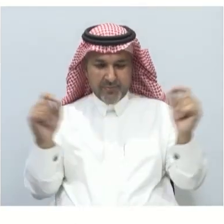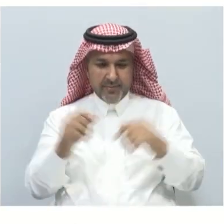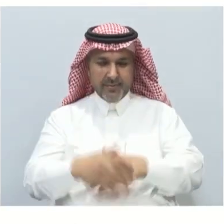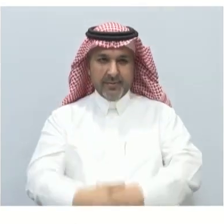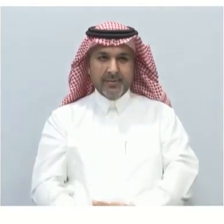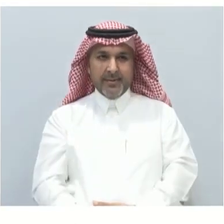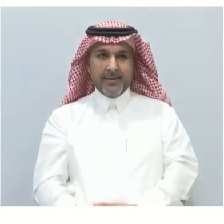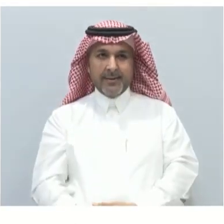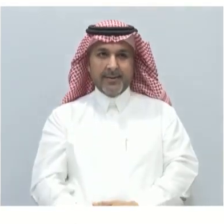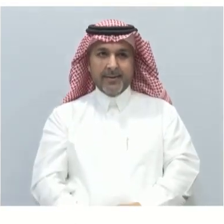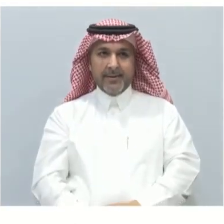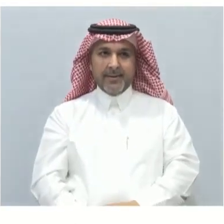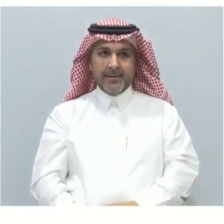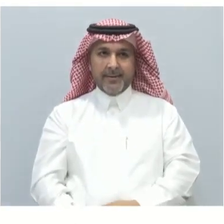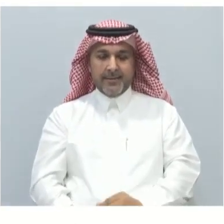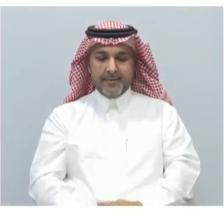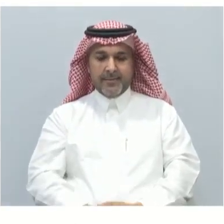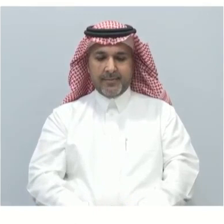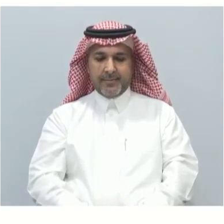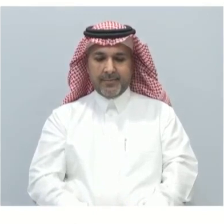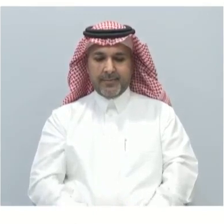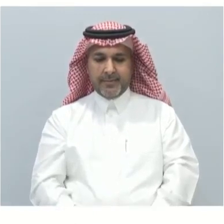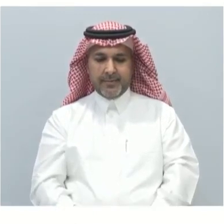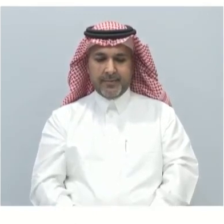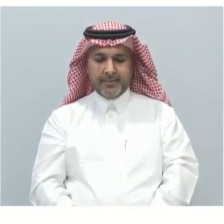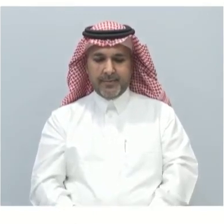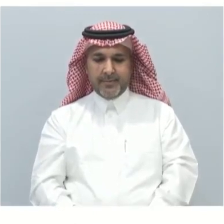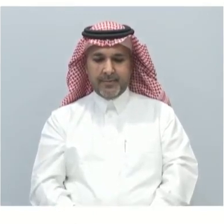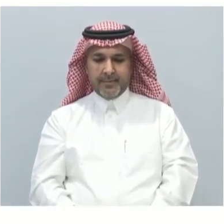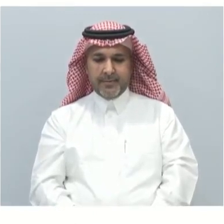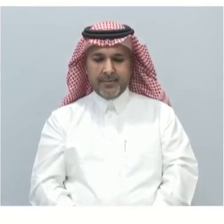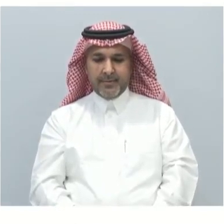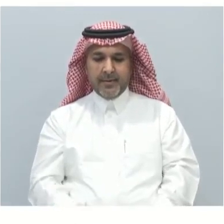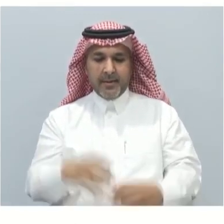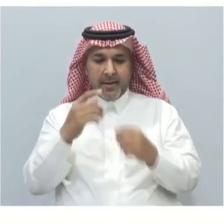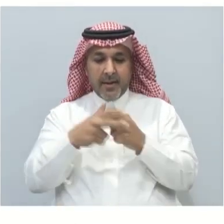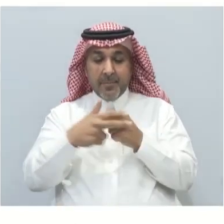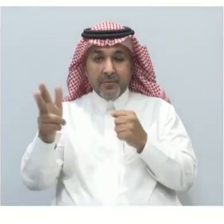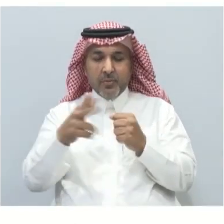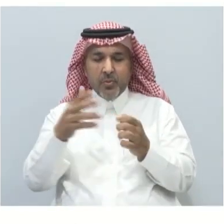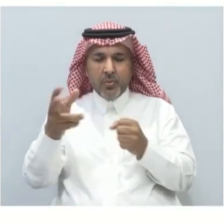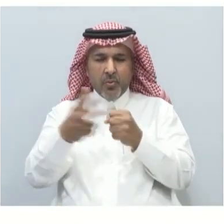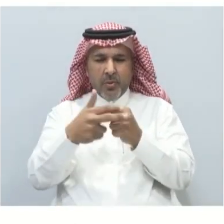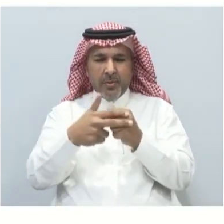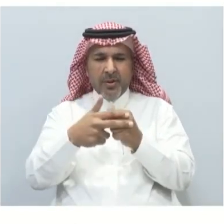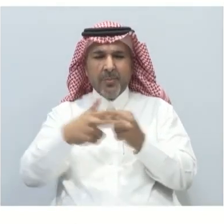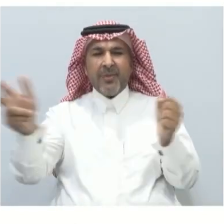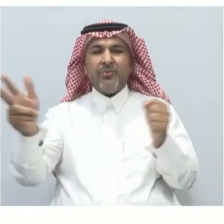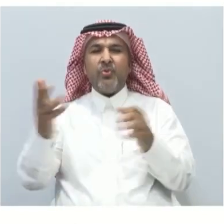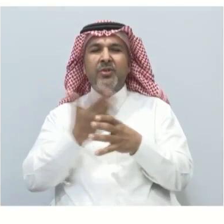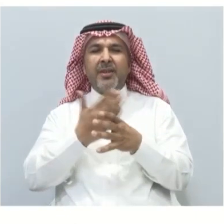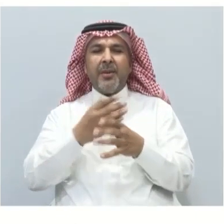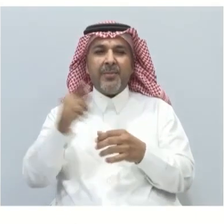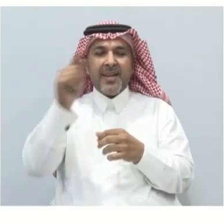ال 1.875 الفتره هنا بتكون فتره مفتوحه ولا فتره مغلقه بلا شك انها مفتوحه